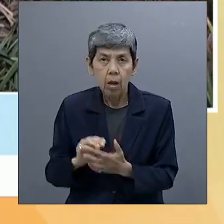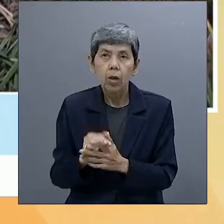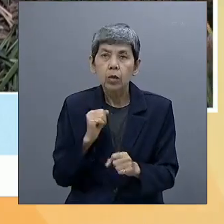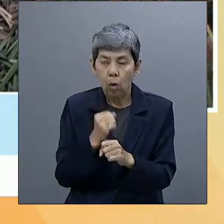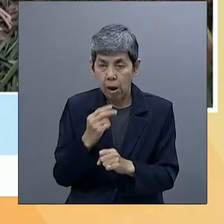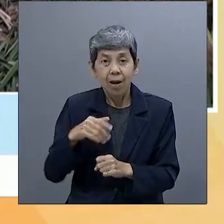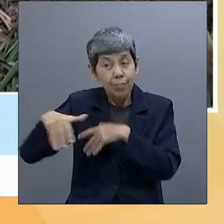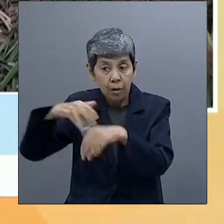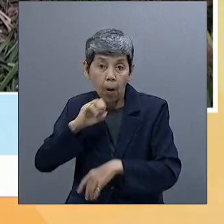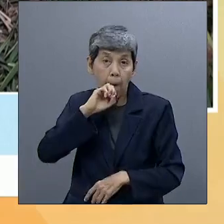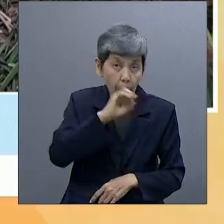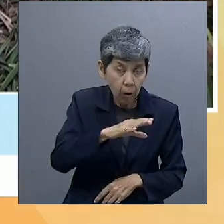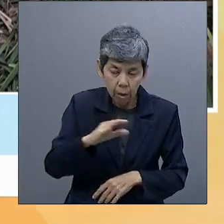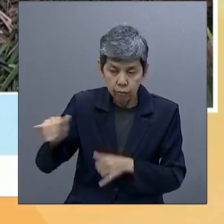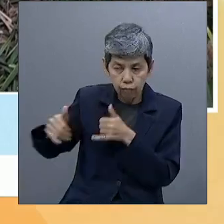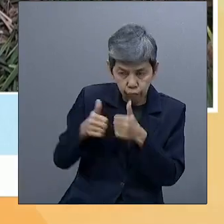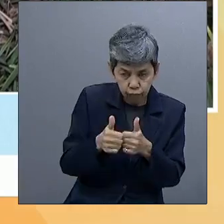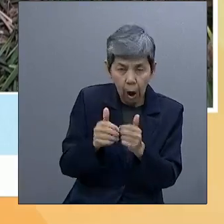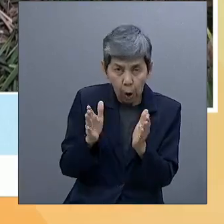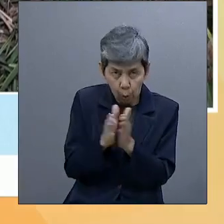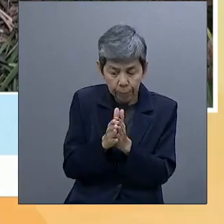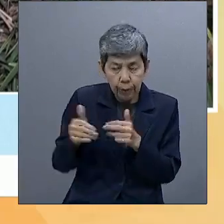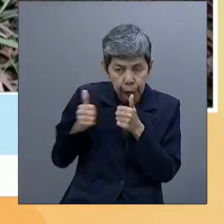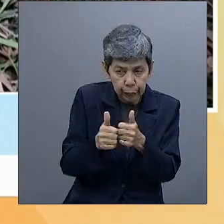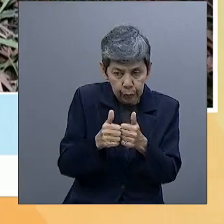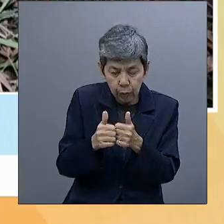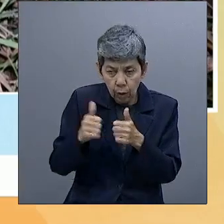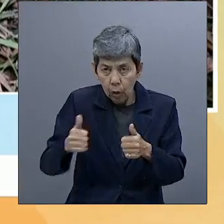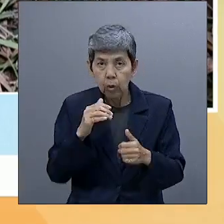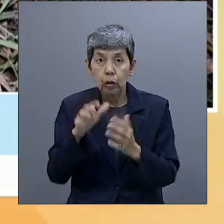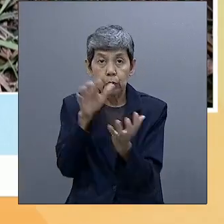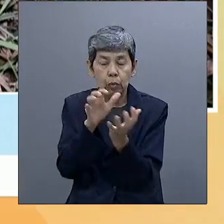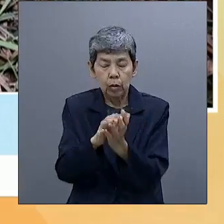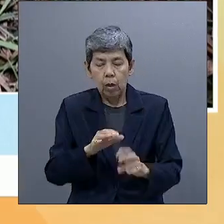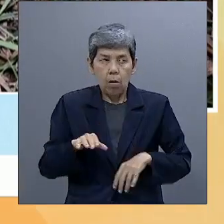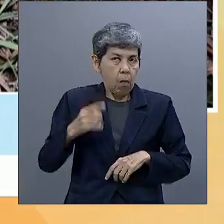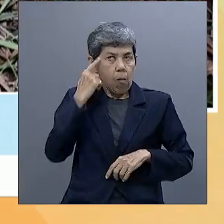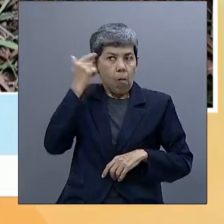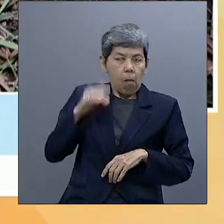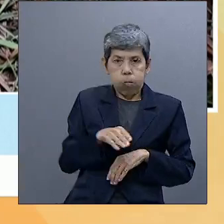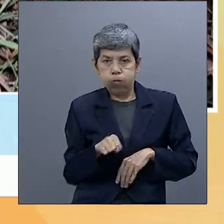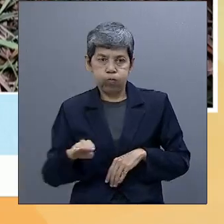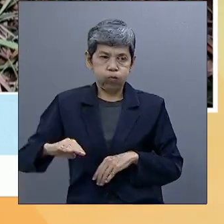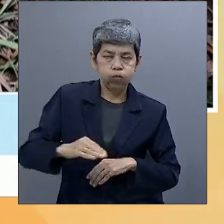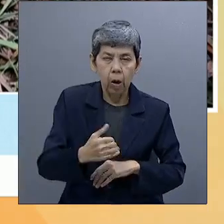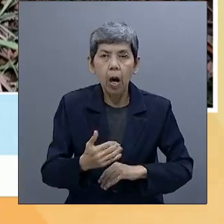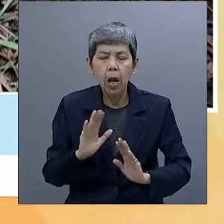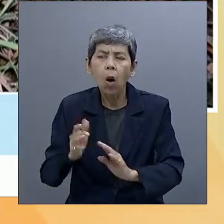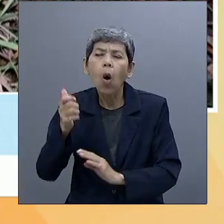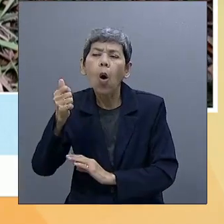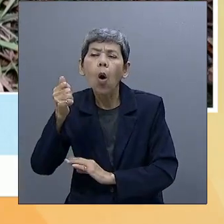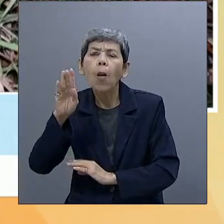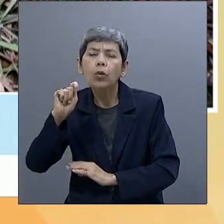พบจระเข้ก็จะมาลงอยู่ในพื้นที่ค่อนข้างเยอะทำให้จระเข้ตื่นตอนนี้ได้ประสานทางอบต.